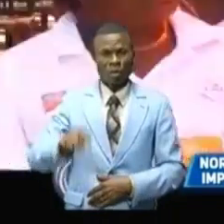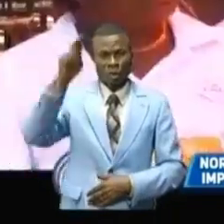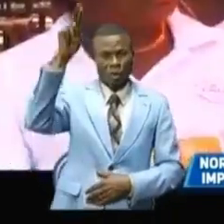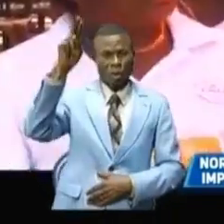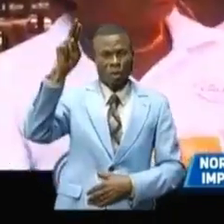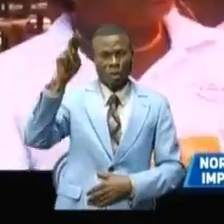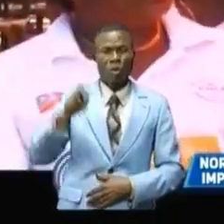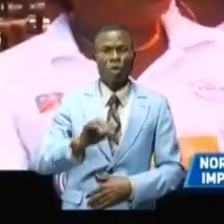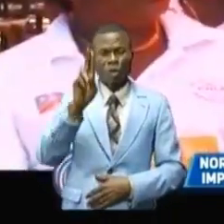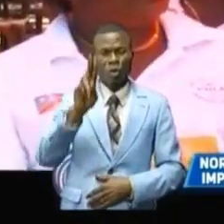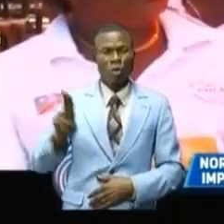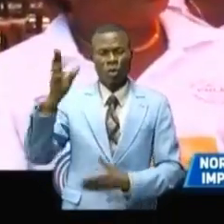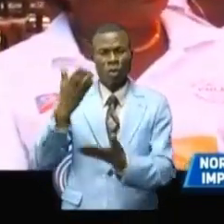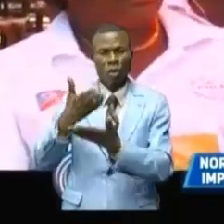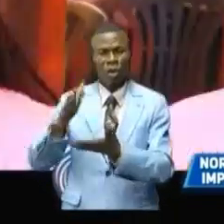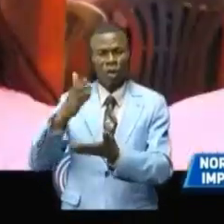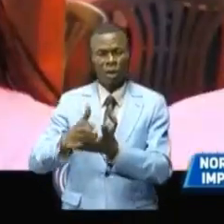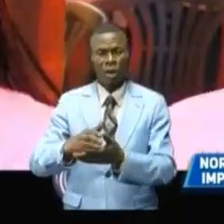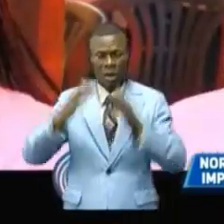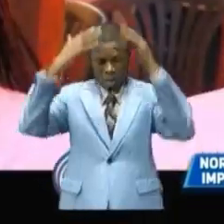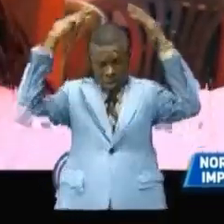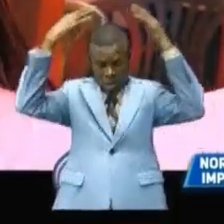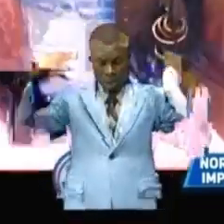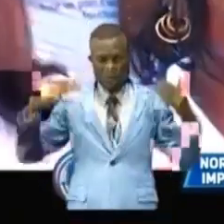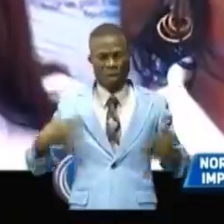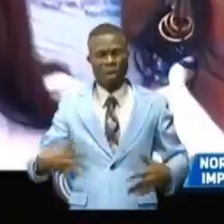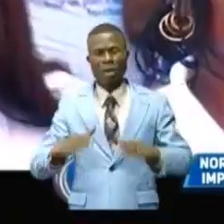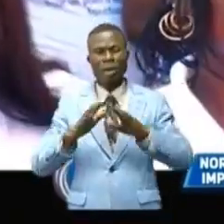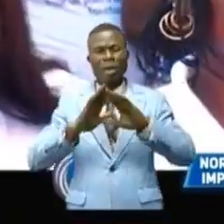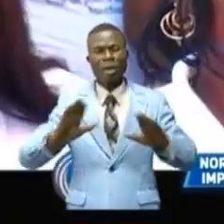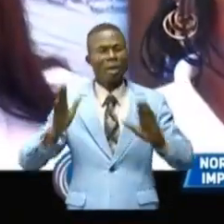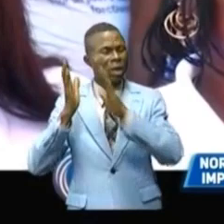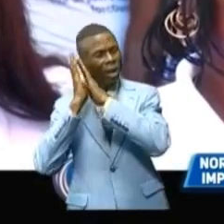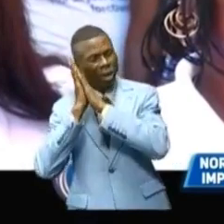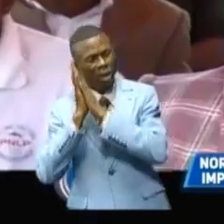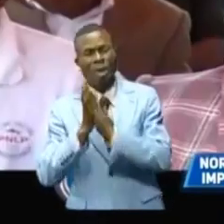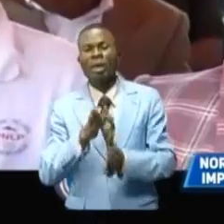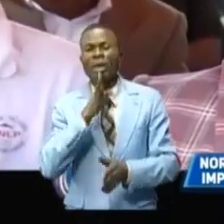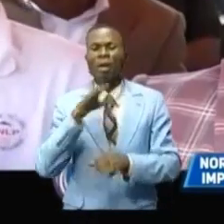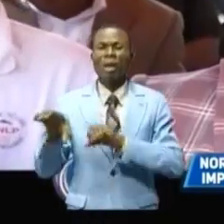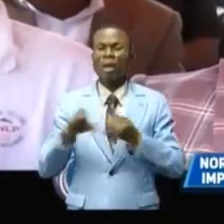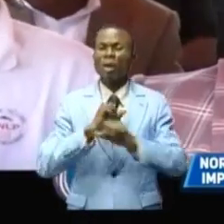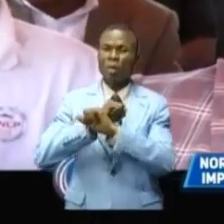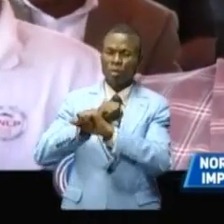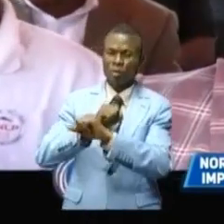Nord-Ubangi pour la distribution de moustiquaires imprégnés d'insecticides à longue durée d'action,